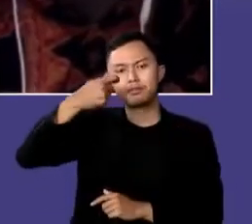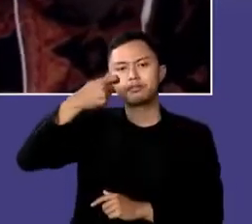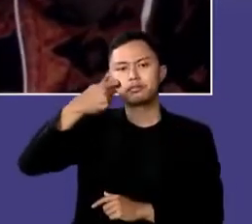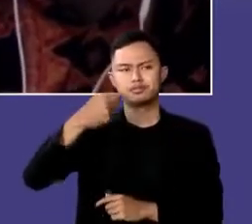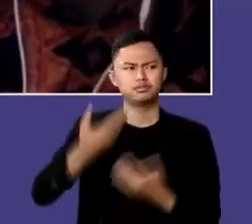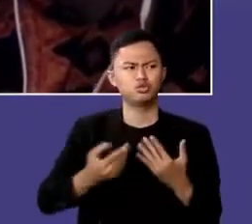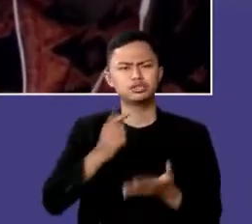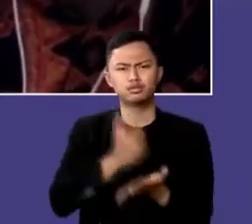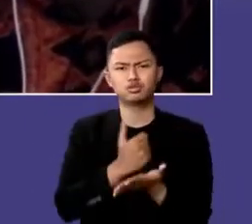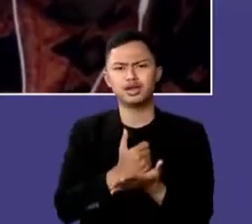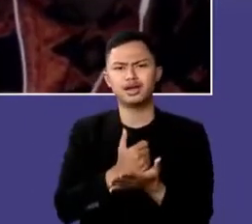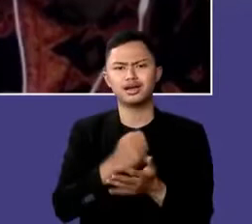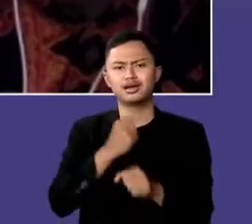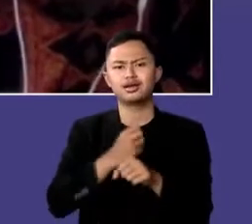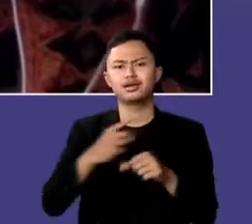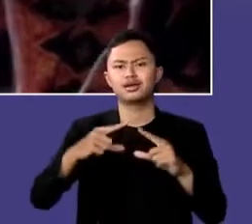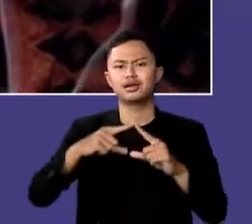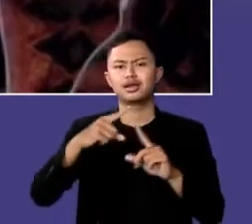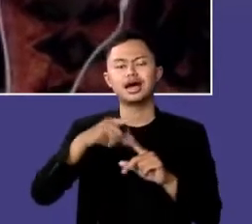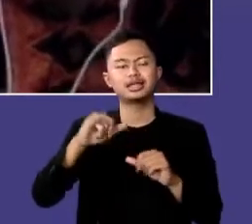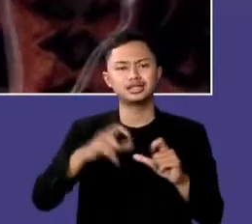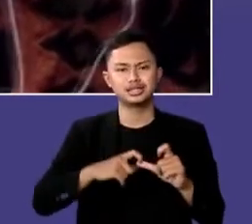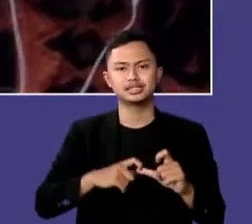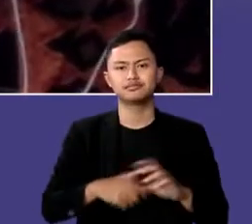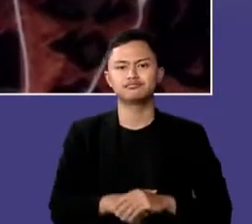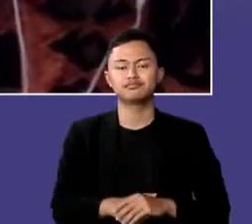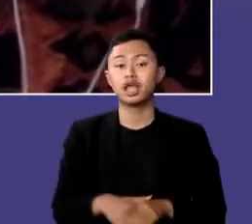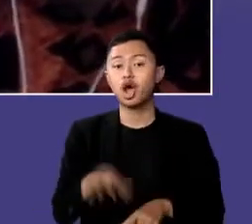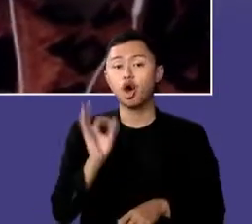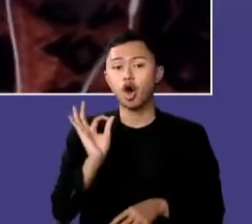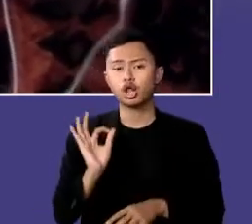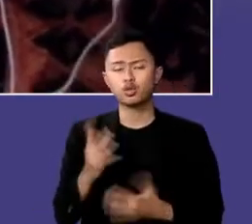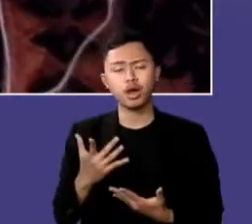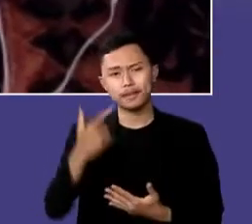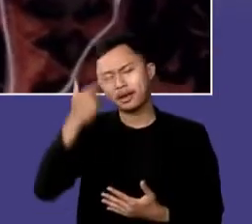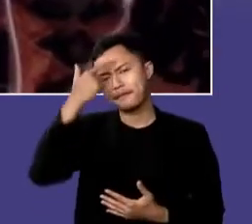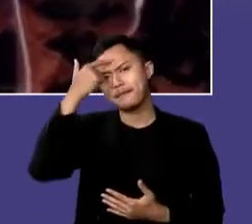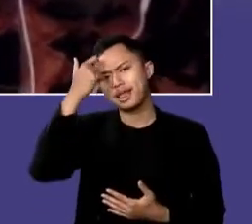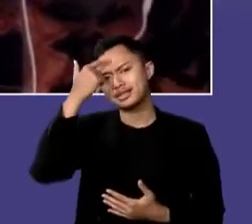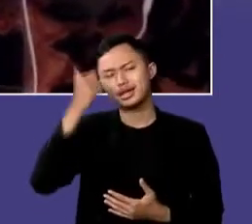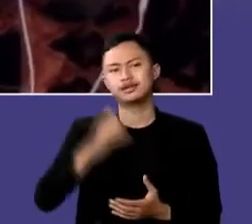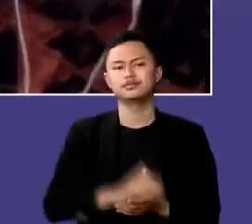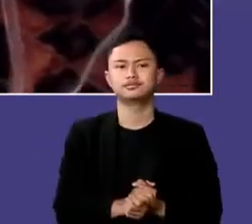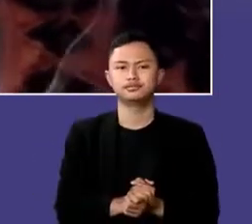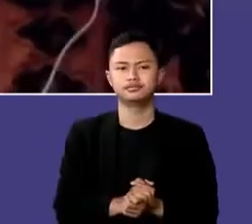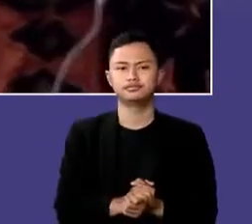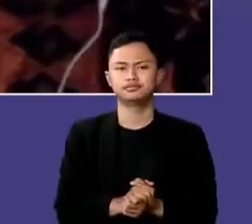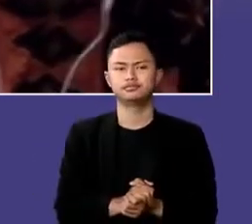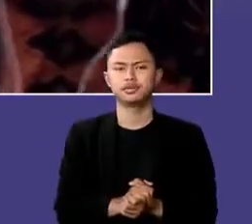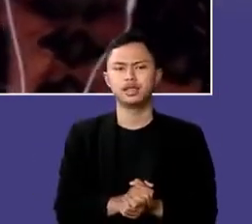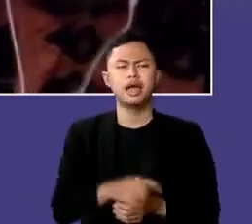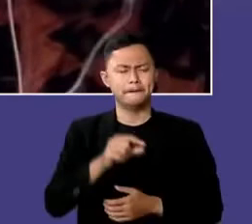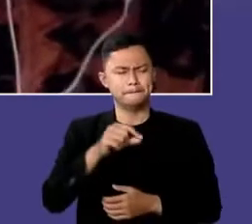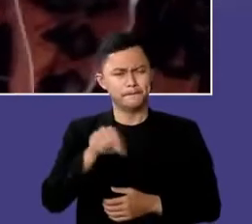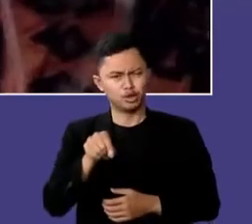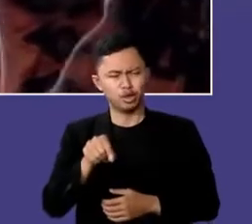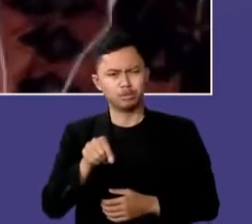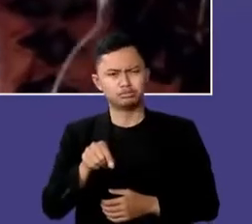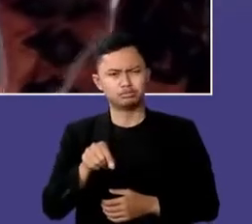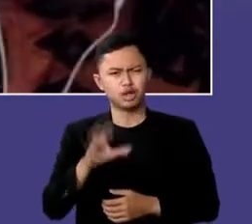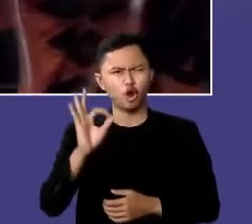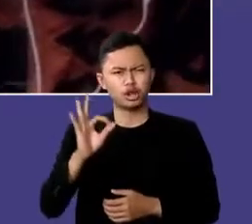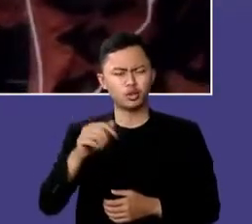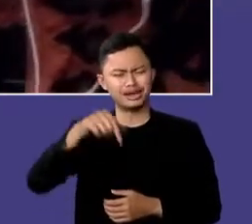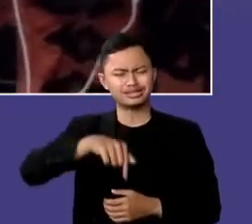seharusnya gratis itu ya untuk kontak racing kemudian orangtua juga harus belajar memang belum agak bejual berat berat